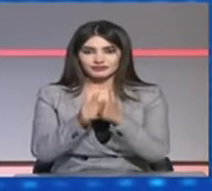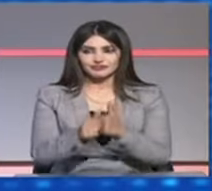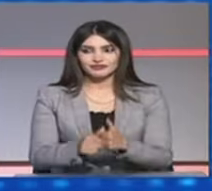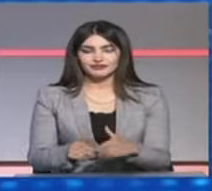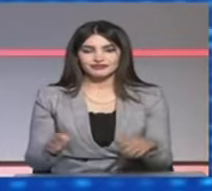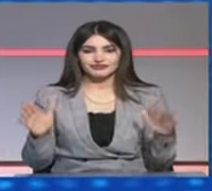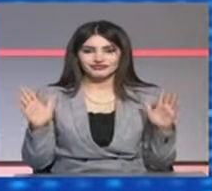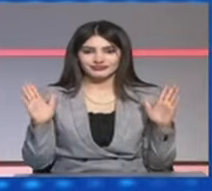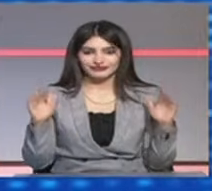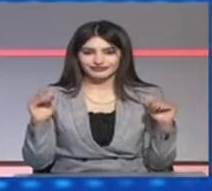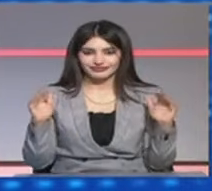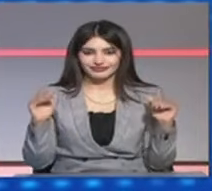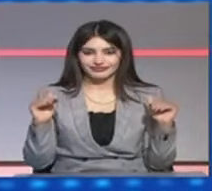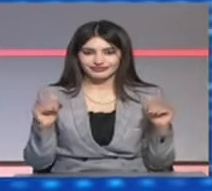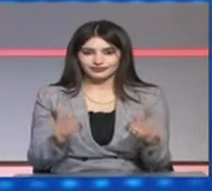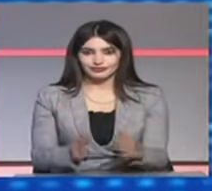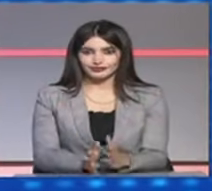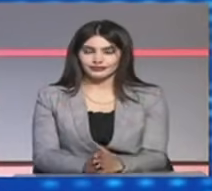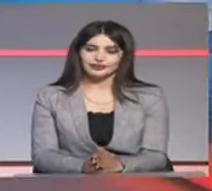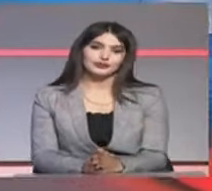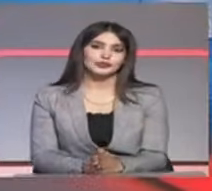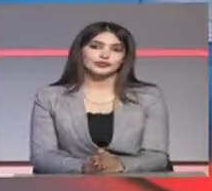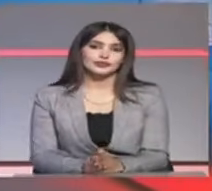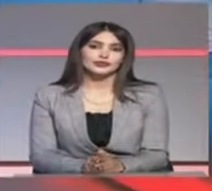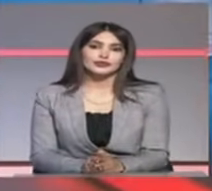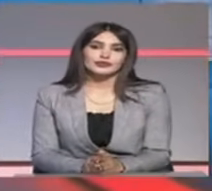حسن المتابعه والاهتمام والى اللقاء